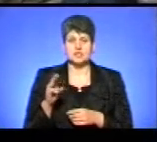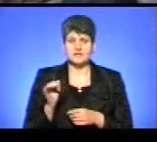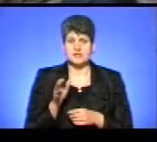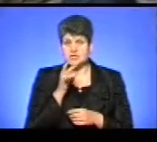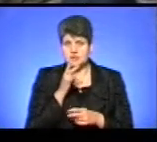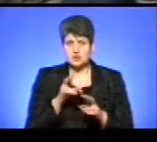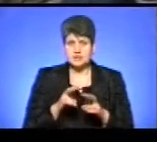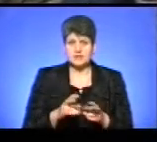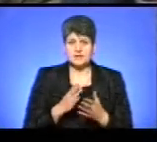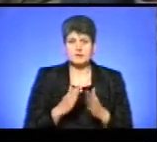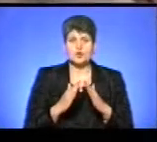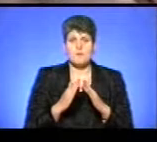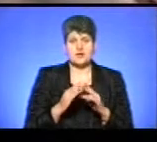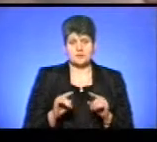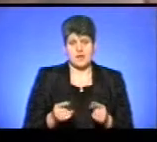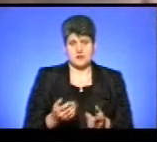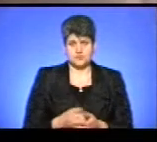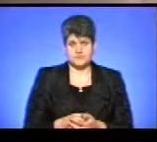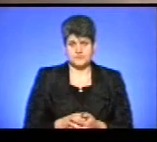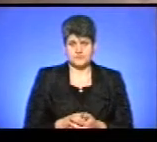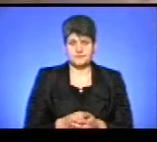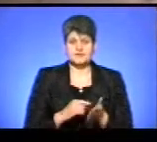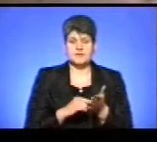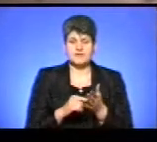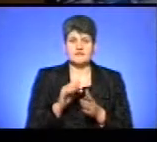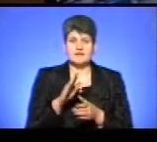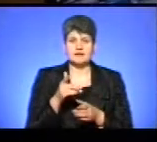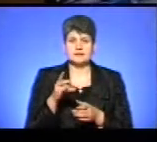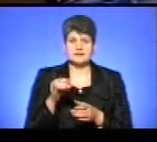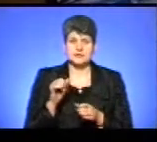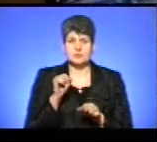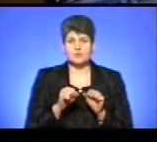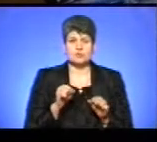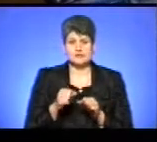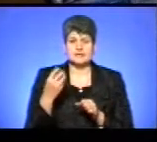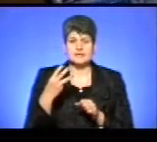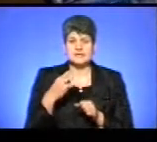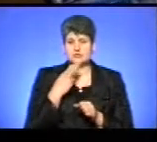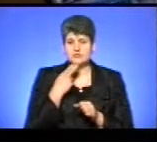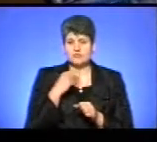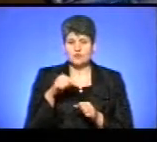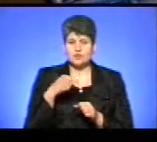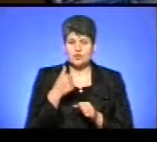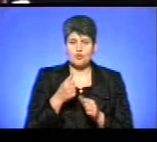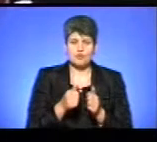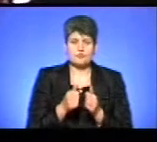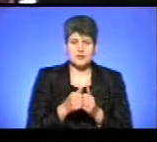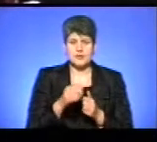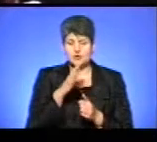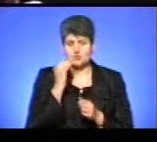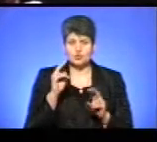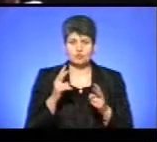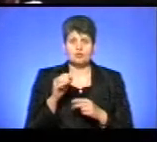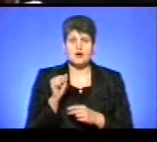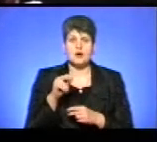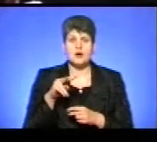справи перебуває під домашнім арештом. Зазначу, Віталія Гнатишина побили у ніч на 30 червня цього року біля нічного клубу «Алюр» у